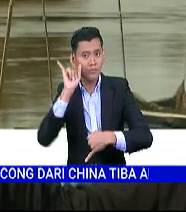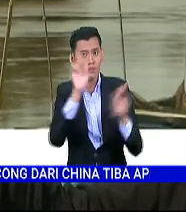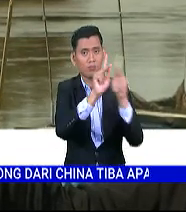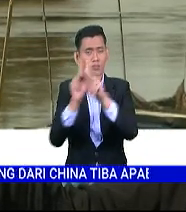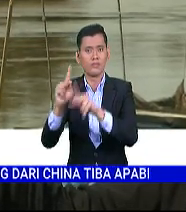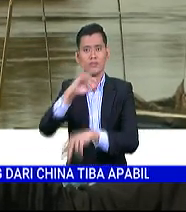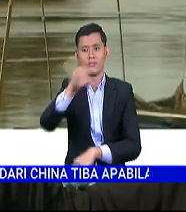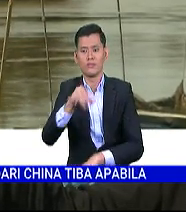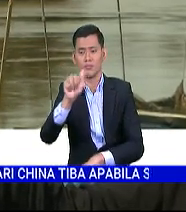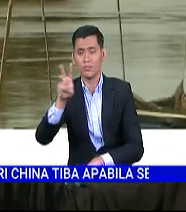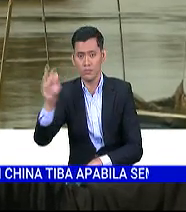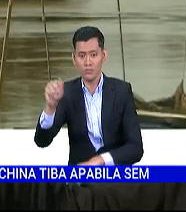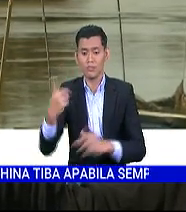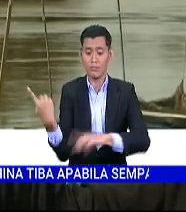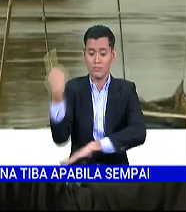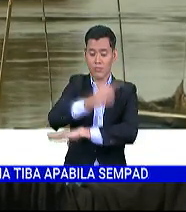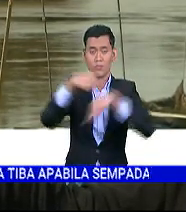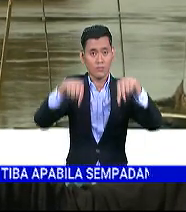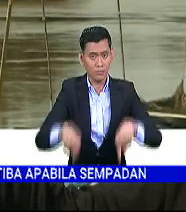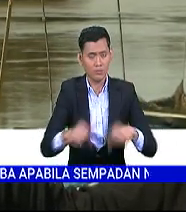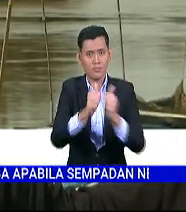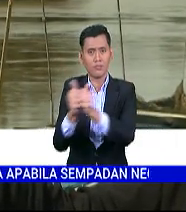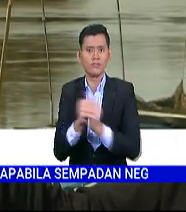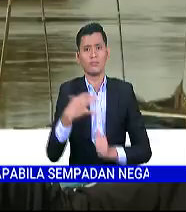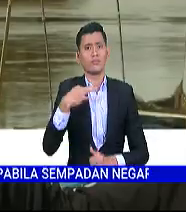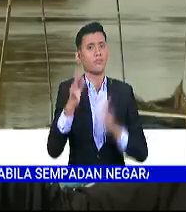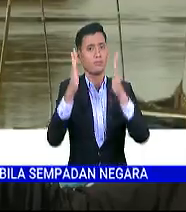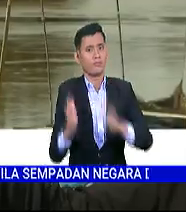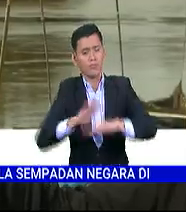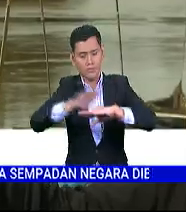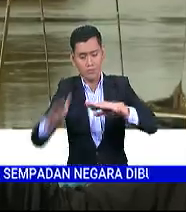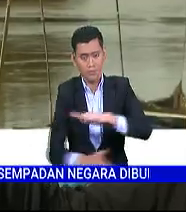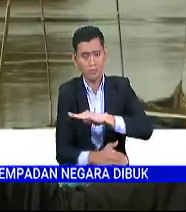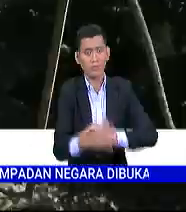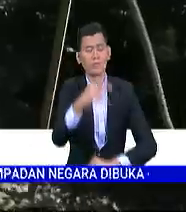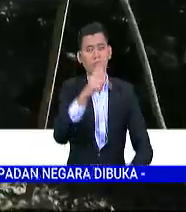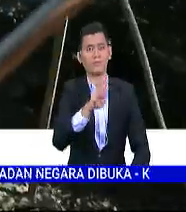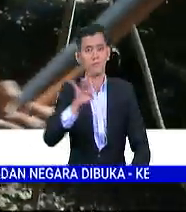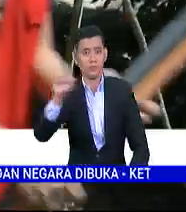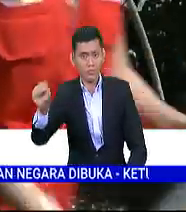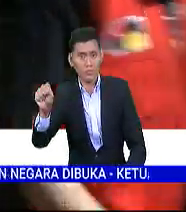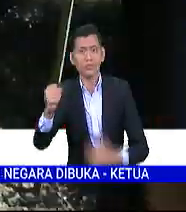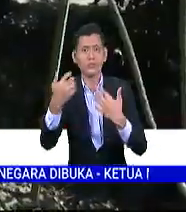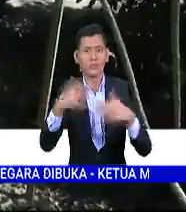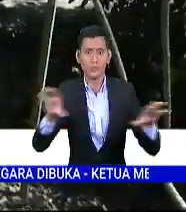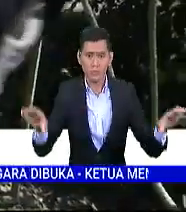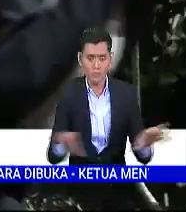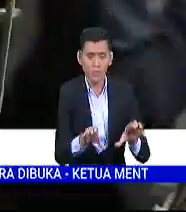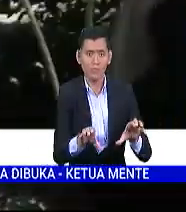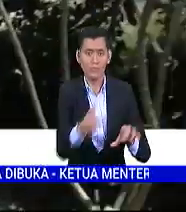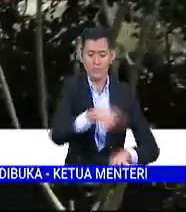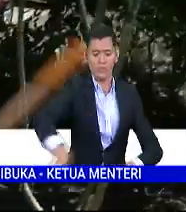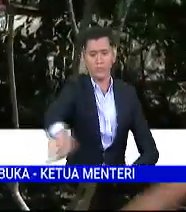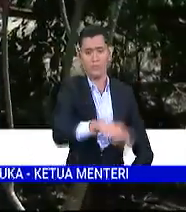Dan hari ini alhamdulillah pihak saudara volunteers bersama sukarelawan di bawah Kementerian Belia dan Sukan masih lagi buat pusingan kali kedua,